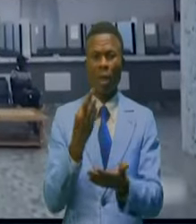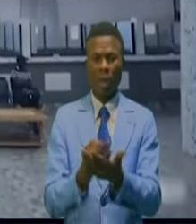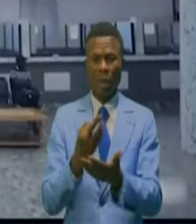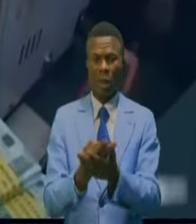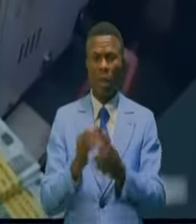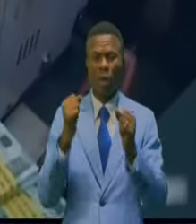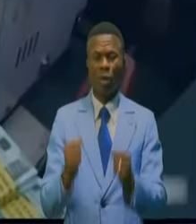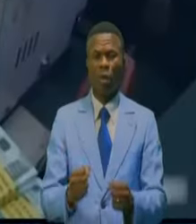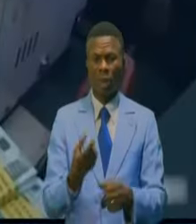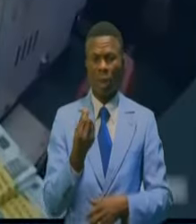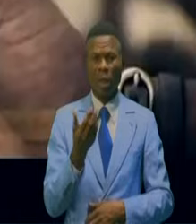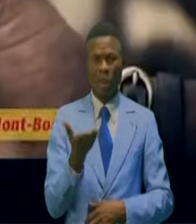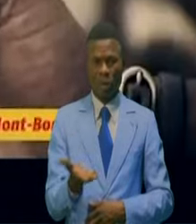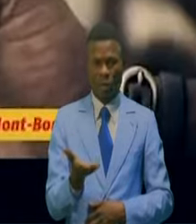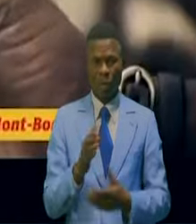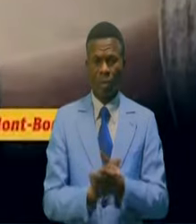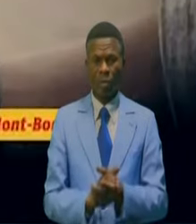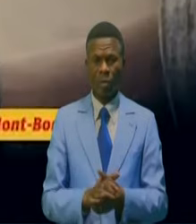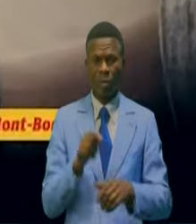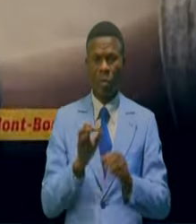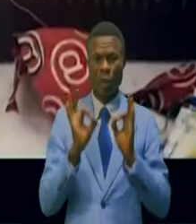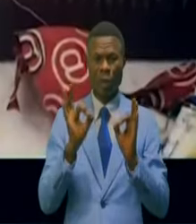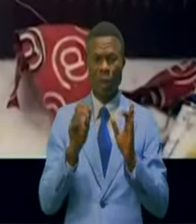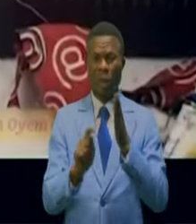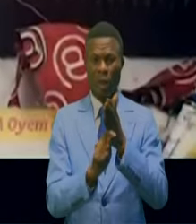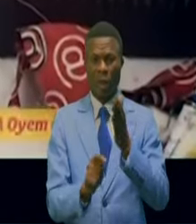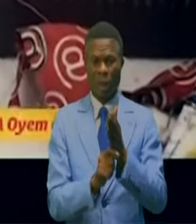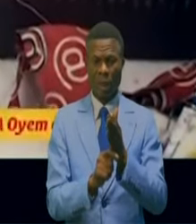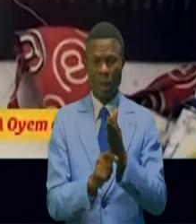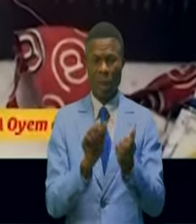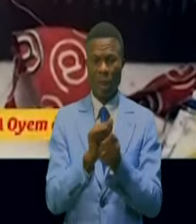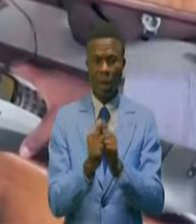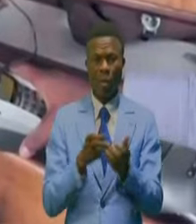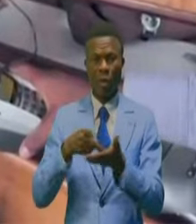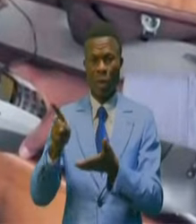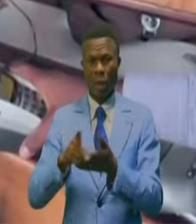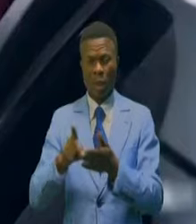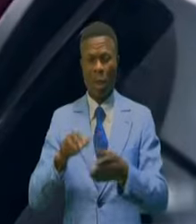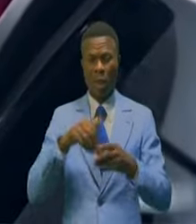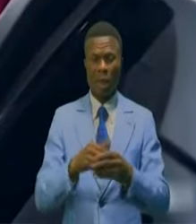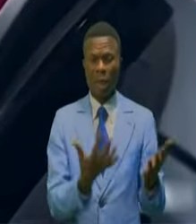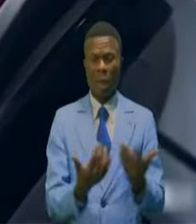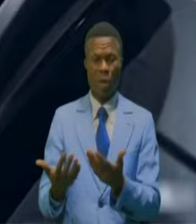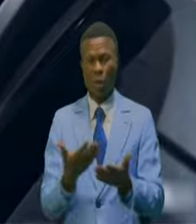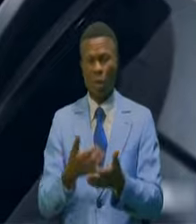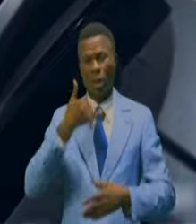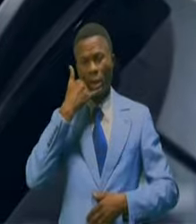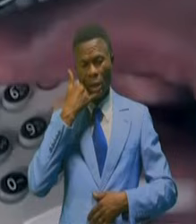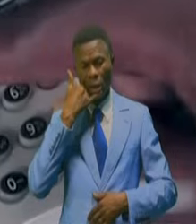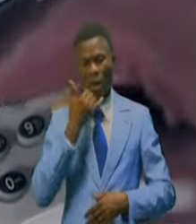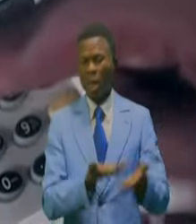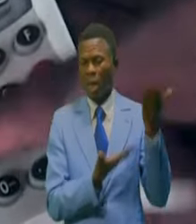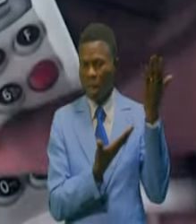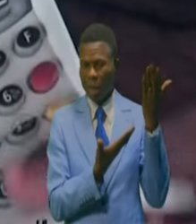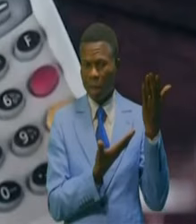à la stabilité de la monnaie. Leurs innovations technologiques en ce qui concerne les paiements par voie électronique sont d'un grand apport dans